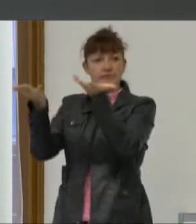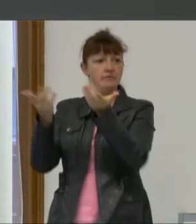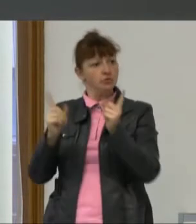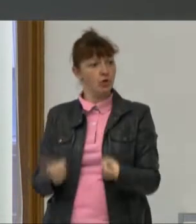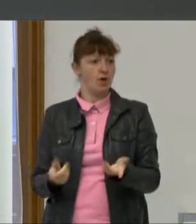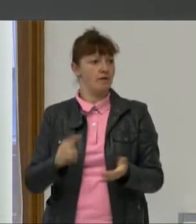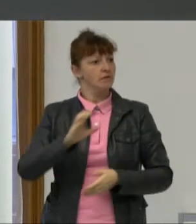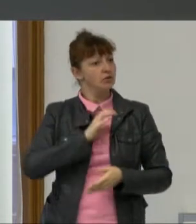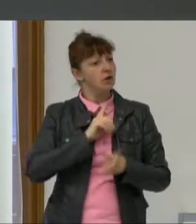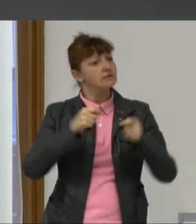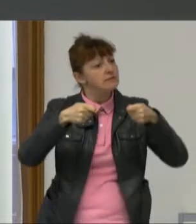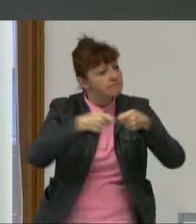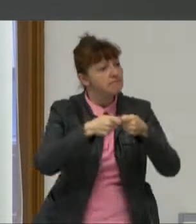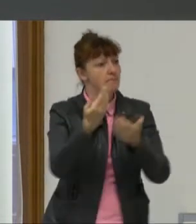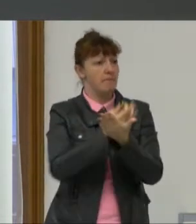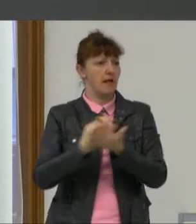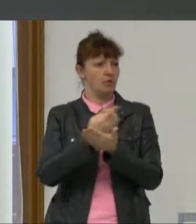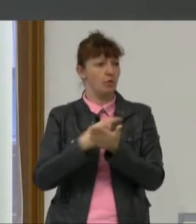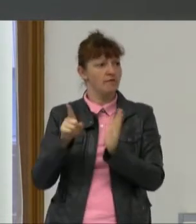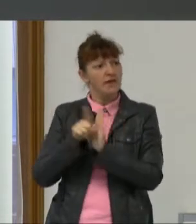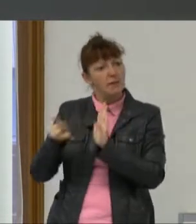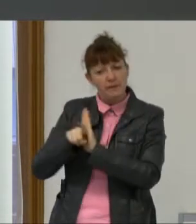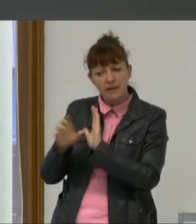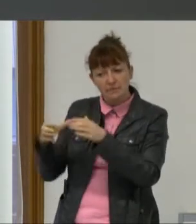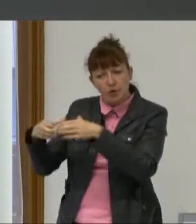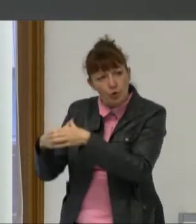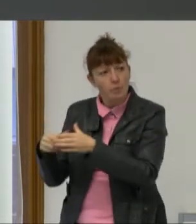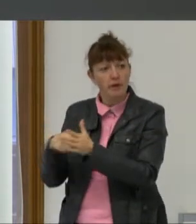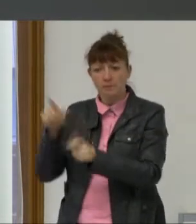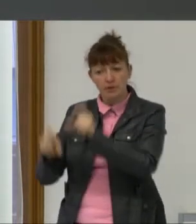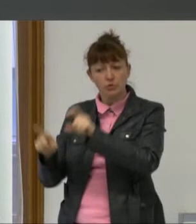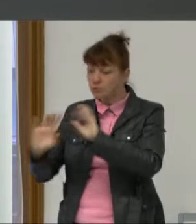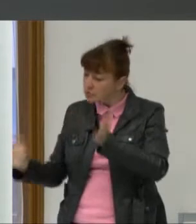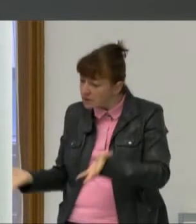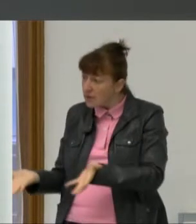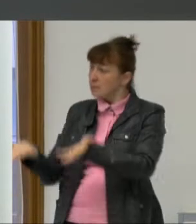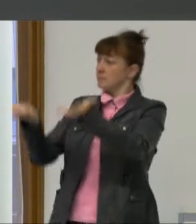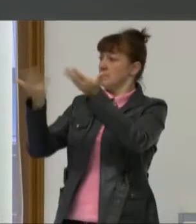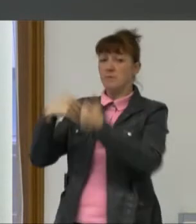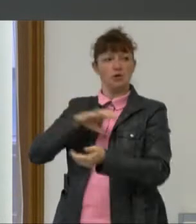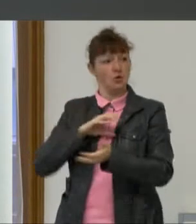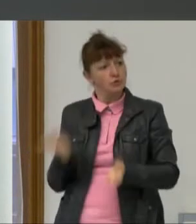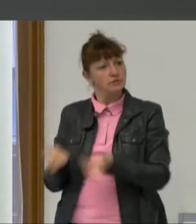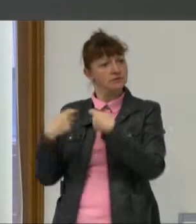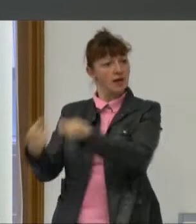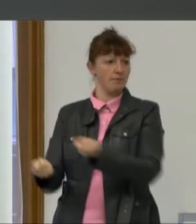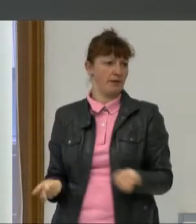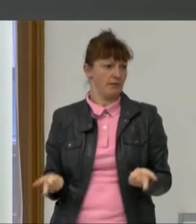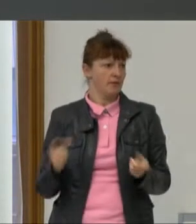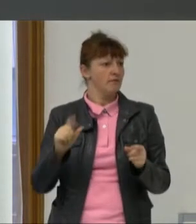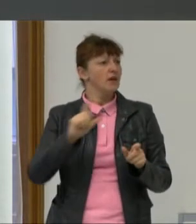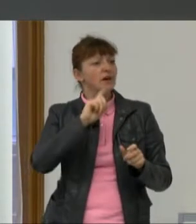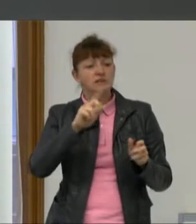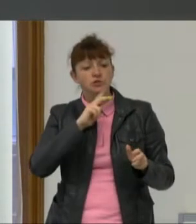auf angemessene Bildung benachteiligter Gruppen und Personen zu erhöhen, die Reproduktion sozialer Ungleichheit